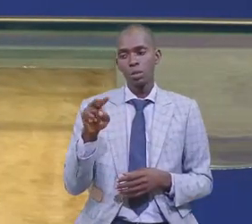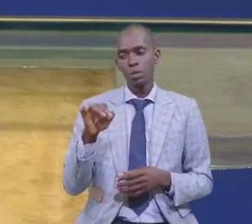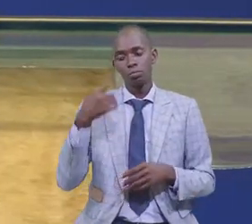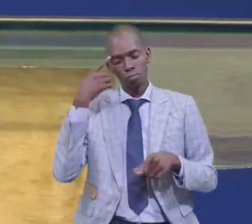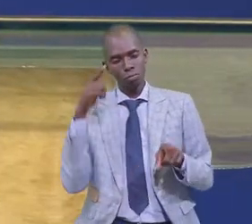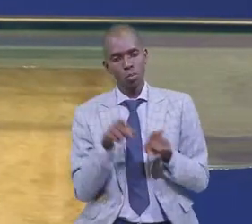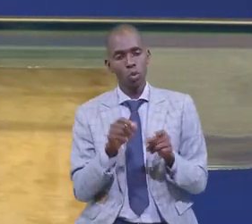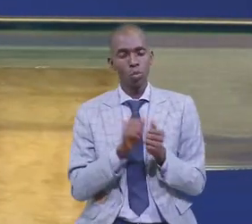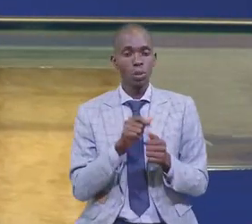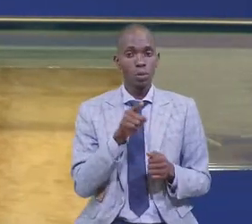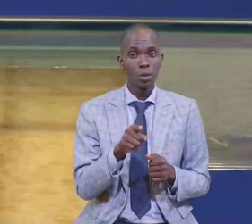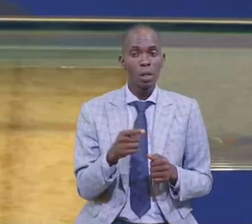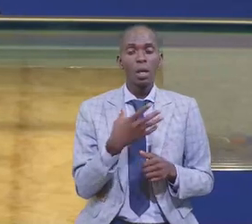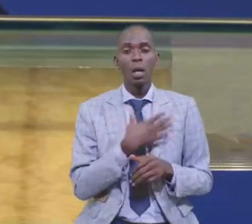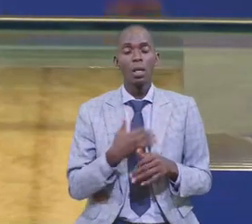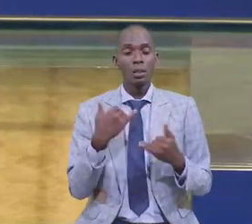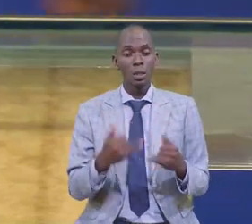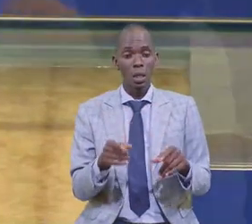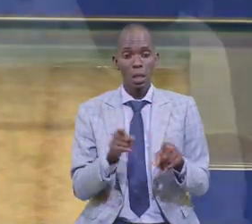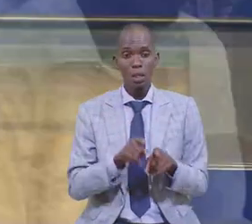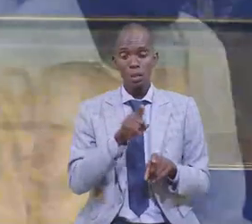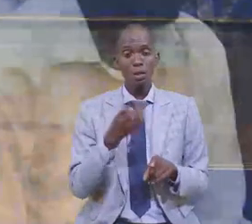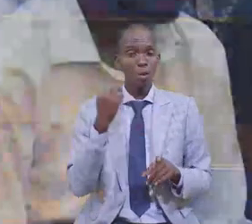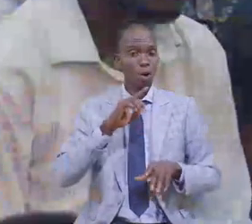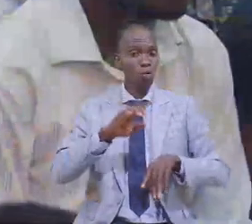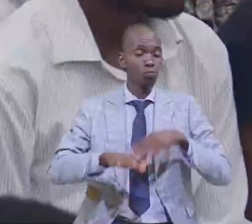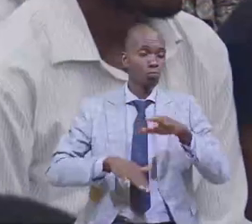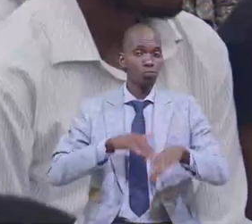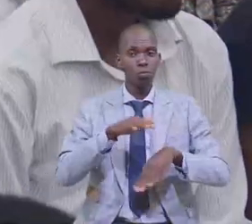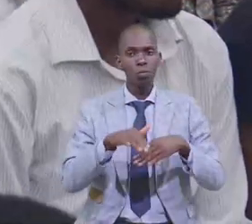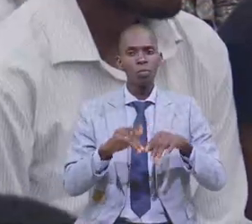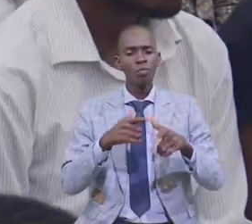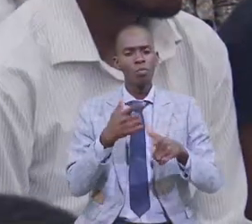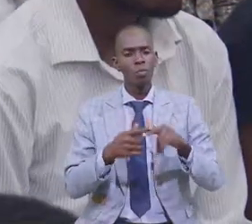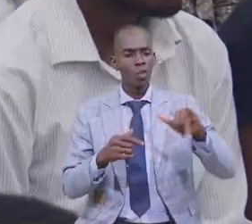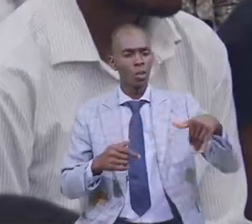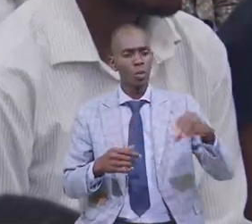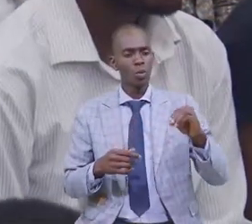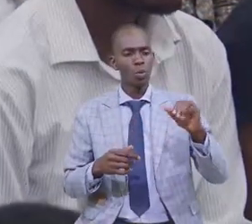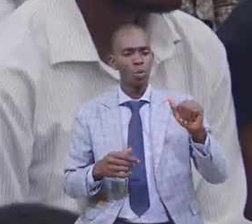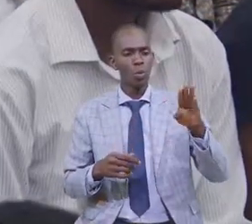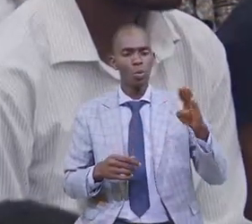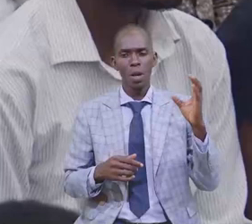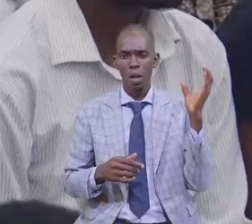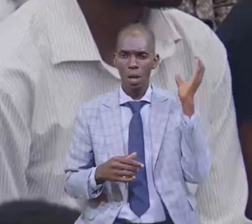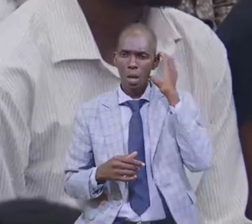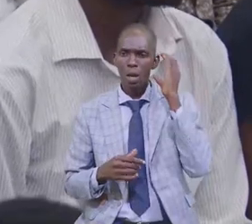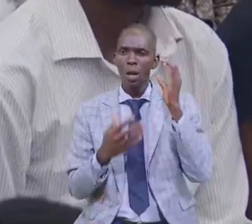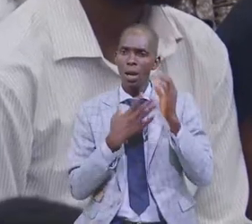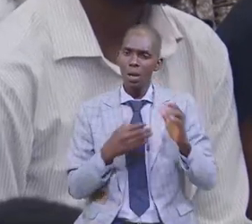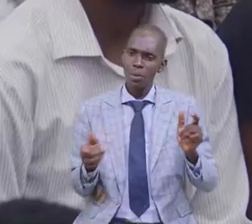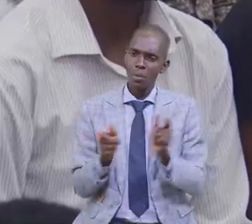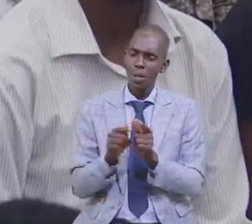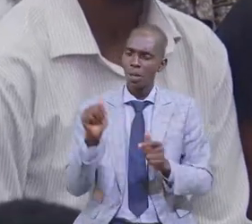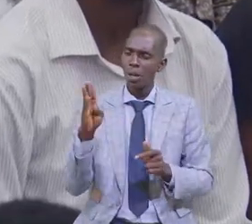s'est arrangé avec lui. Et puis, il était parti. Lorsqu'il allait, Joab avait appris qu'il était venu. Et Joab a dit,